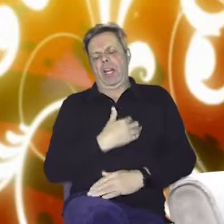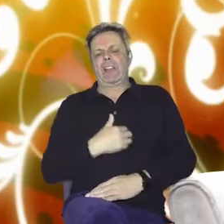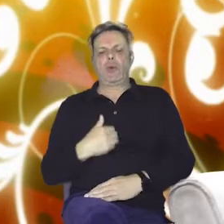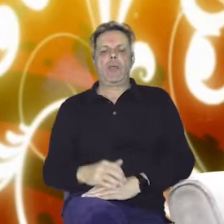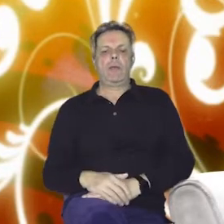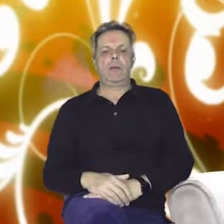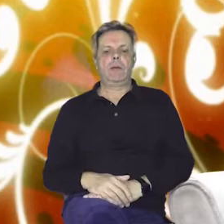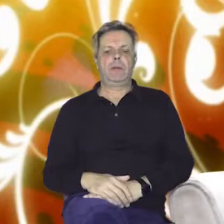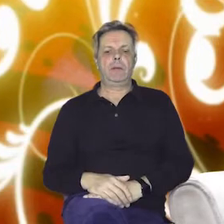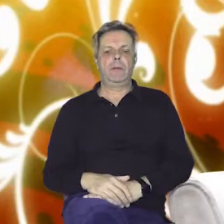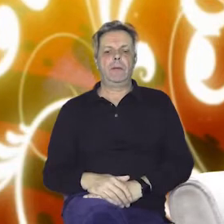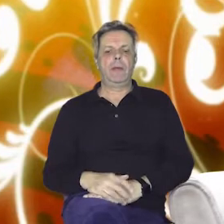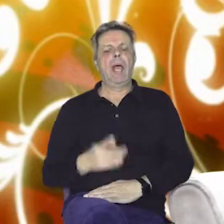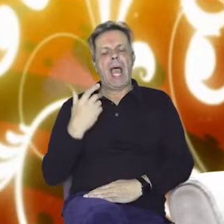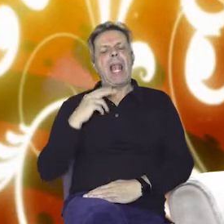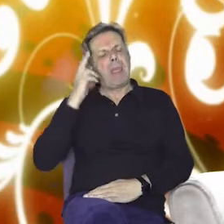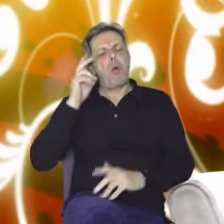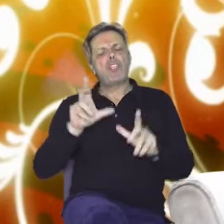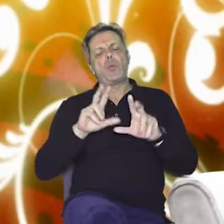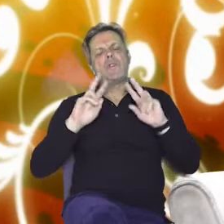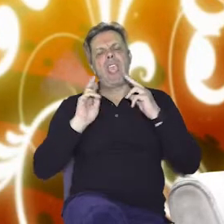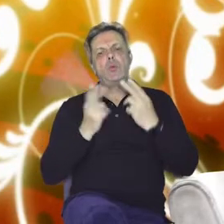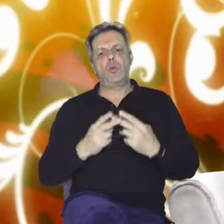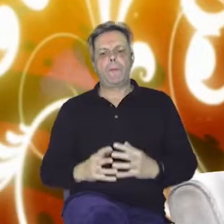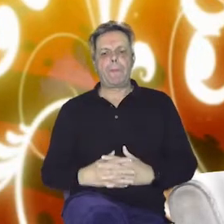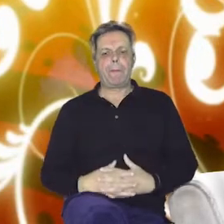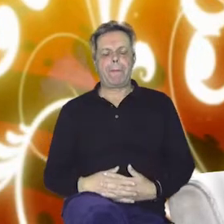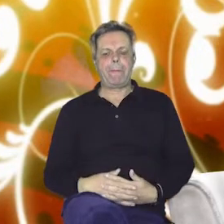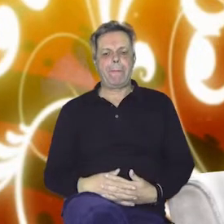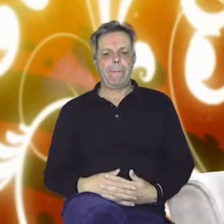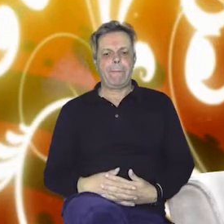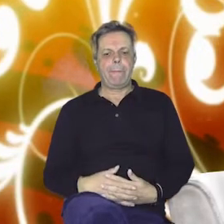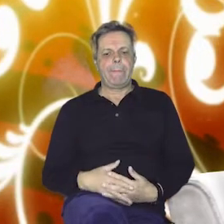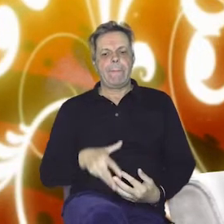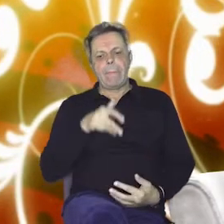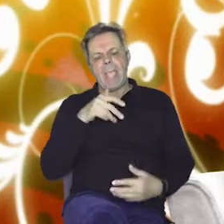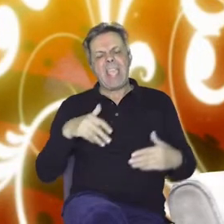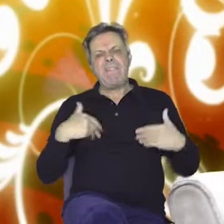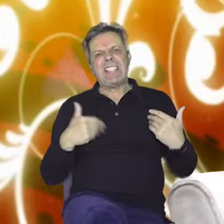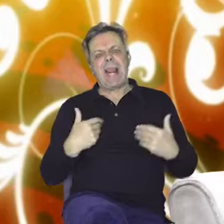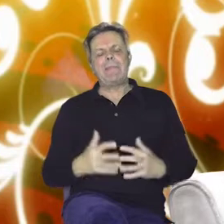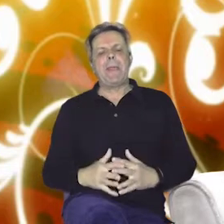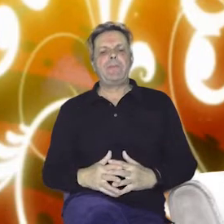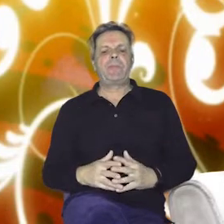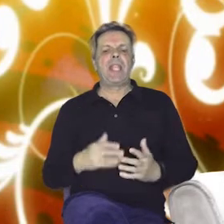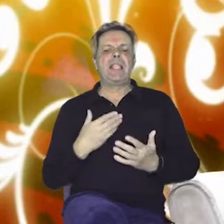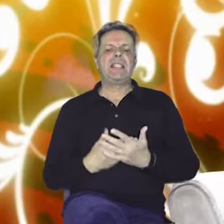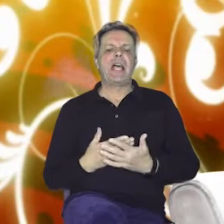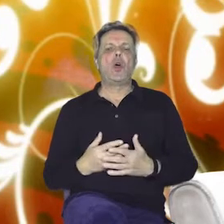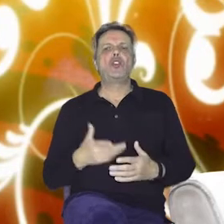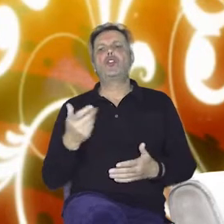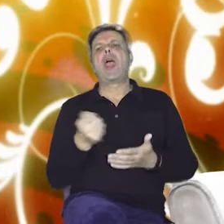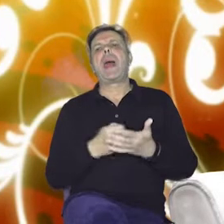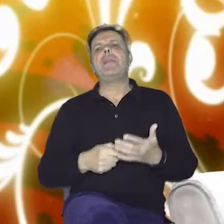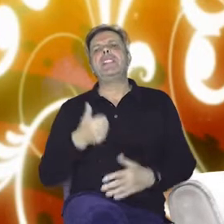ali je po cijelom svijetu poznat. I jako se veselim tome, zato što je napisao